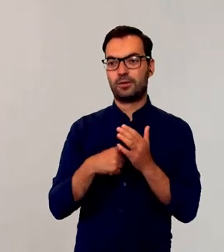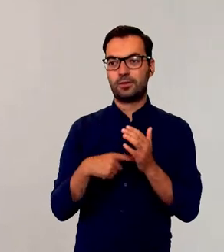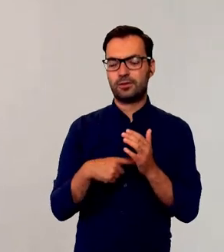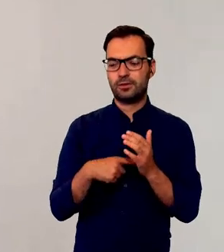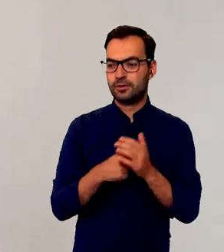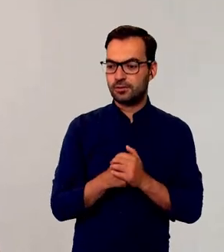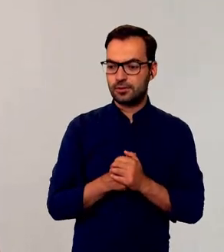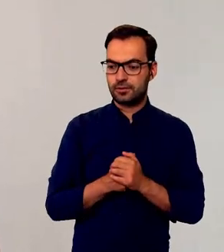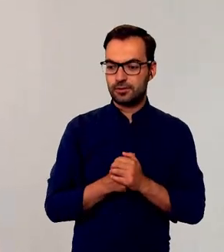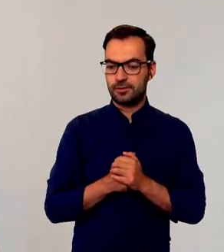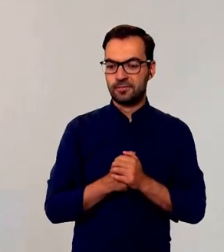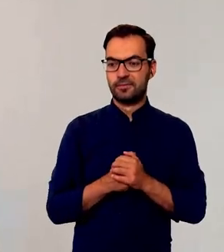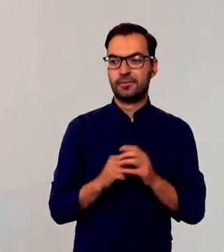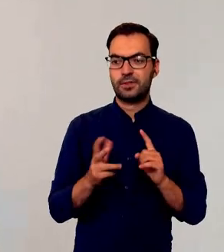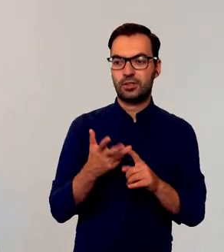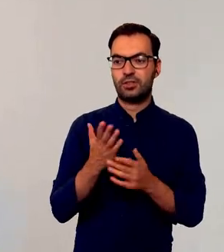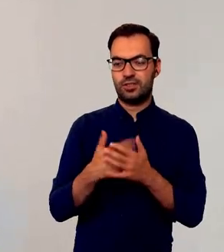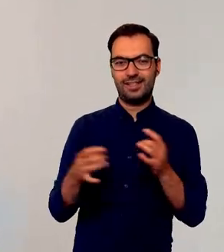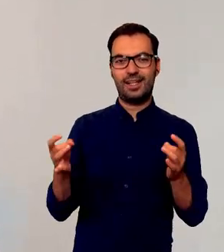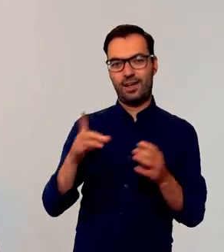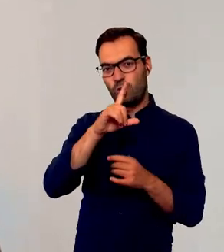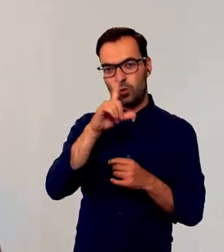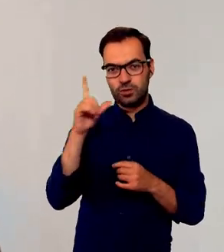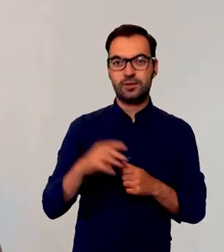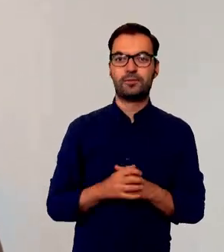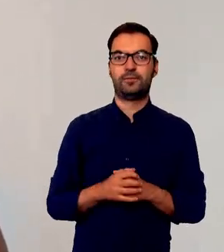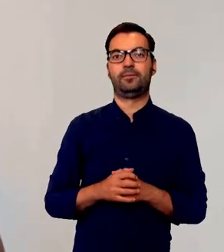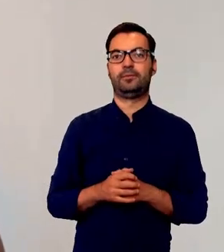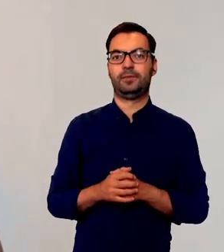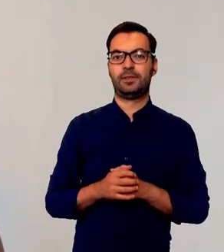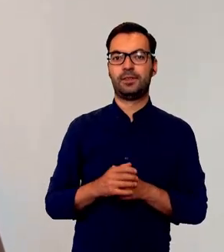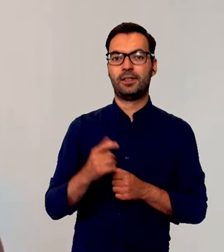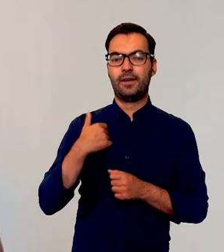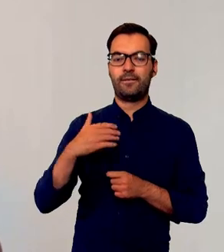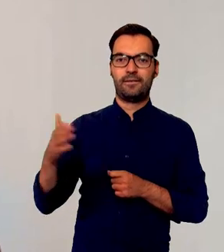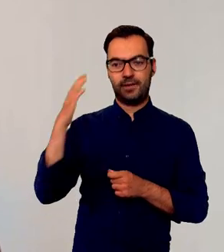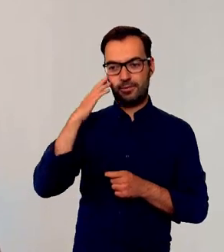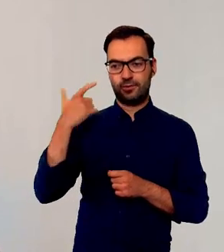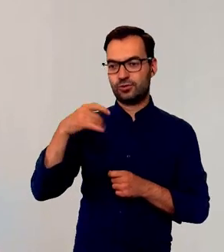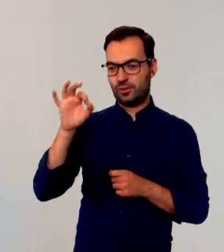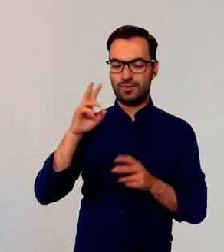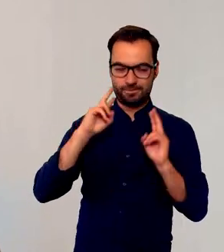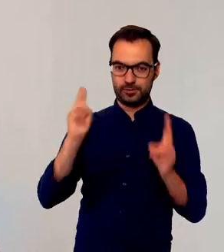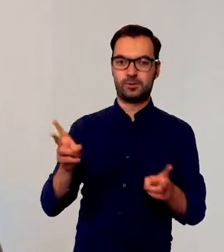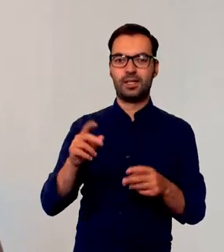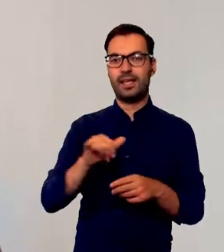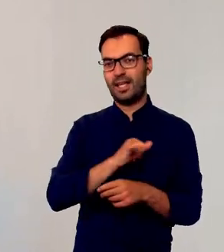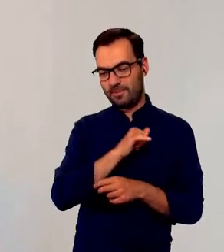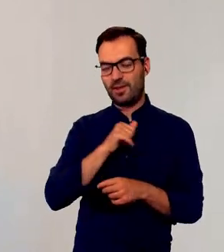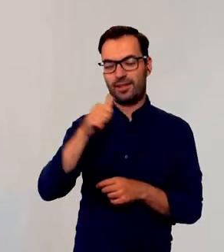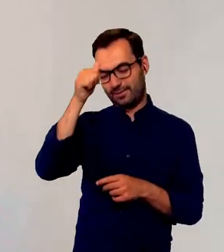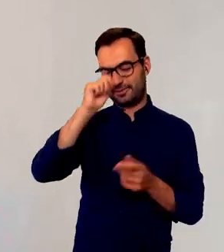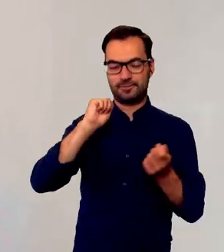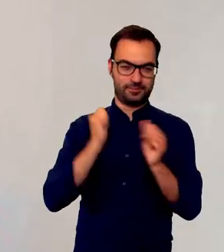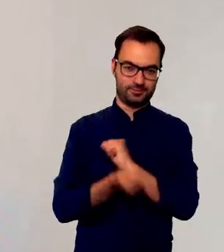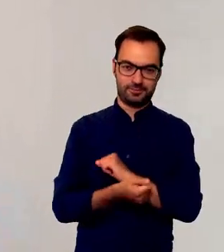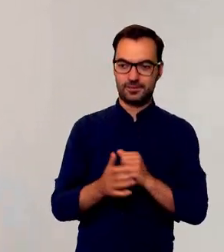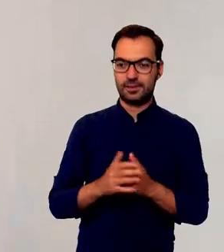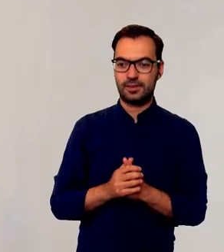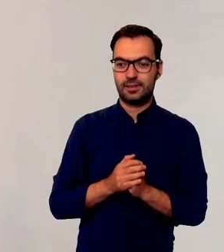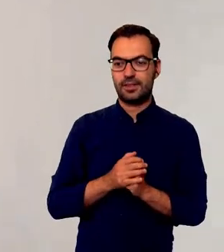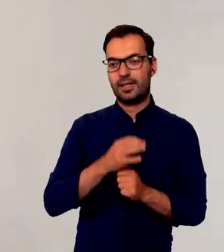w trzeciej części Gry w ludzi, gdzie wiem, że są to na 100% fakty. Zmieniam imiona, zmieniam